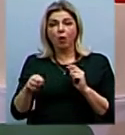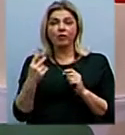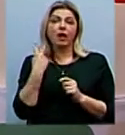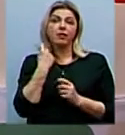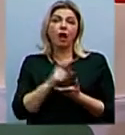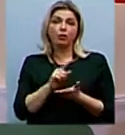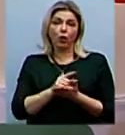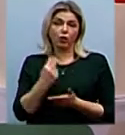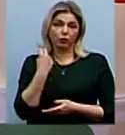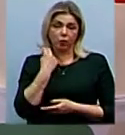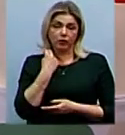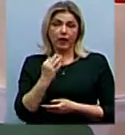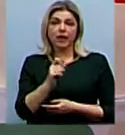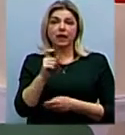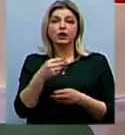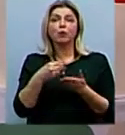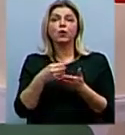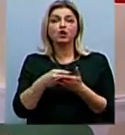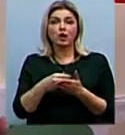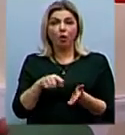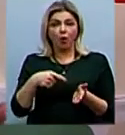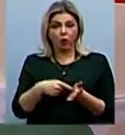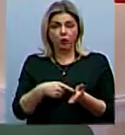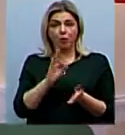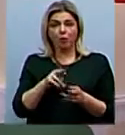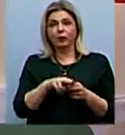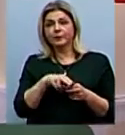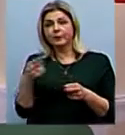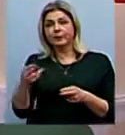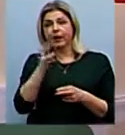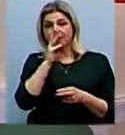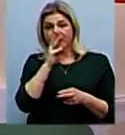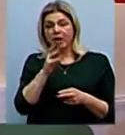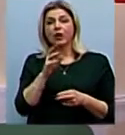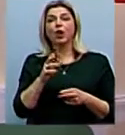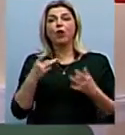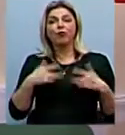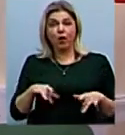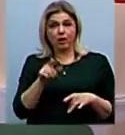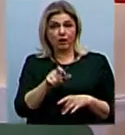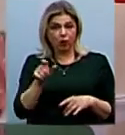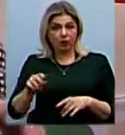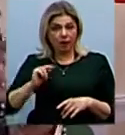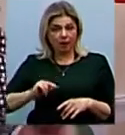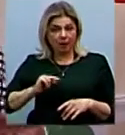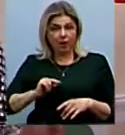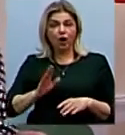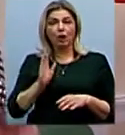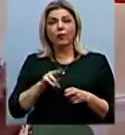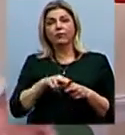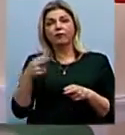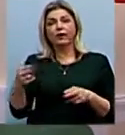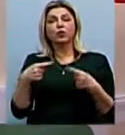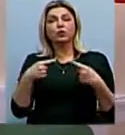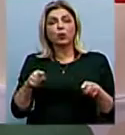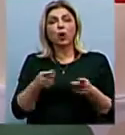Из городского бюджета будут компенсировать зарплаты уволенным сотрудникам, будут компенсировать им другие там выплаты,